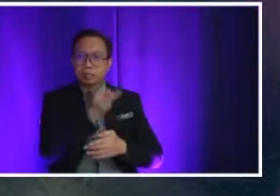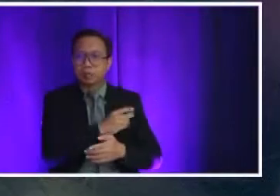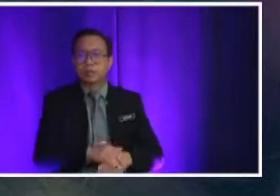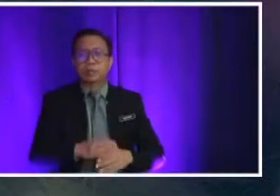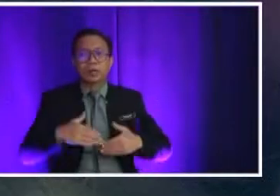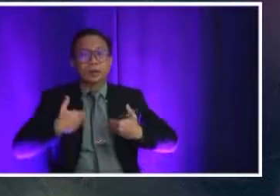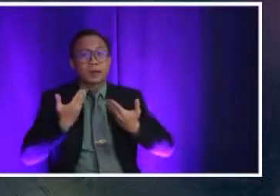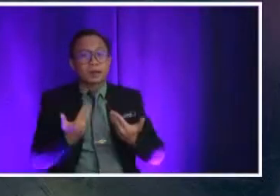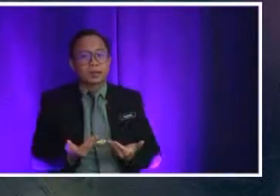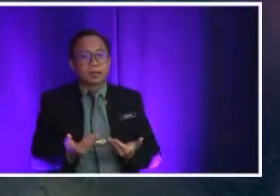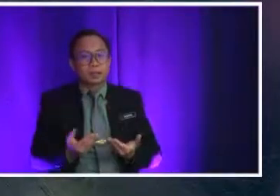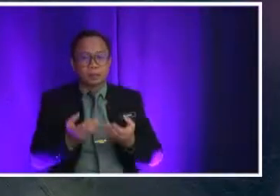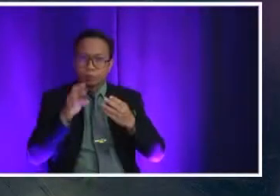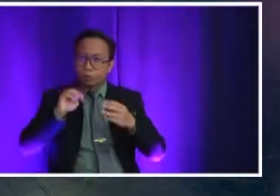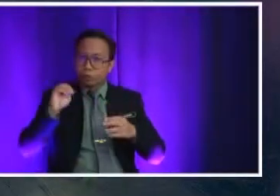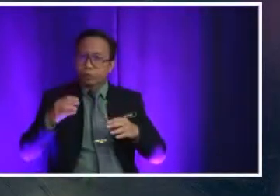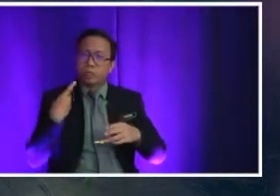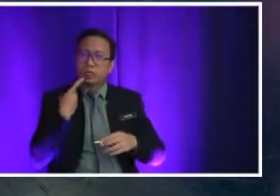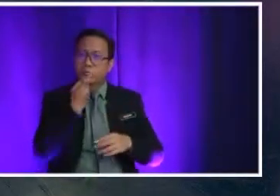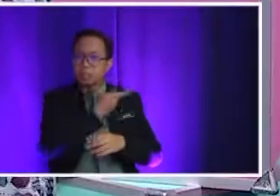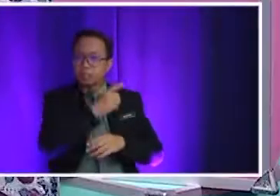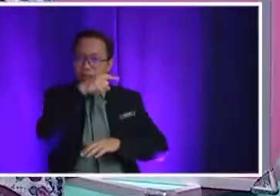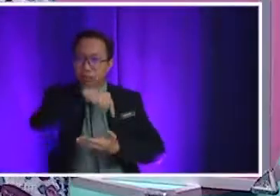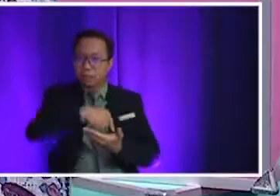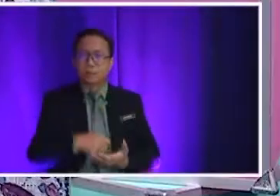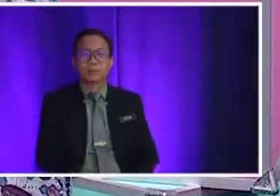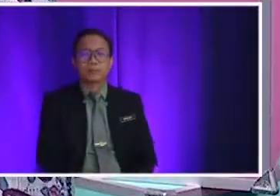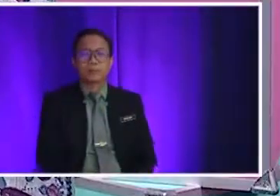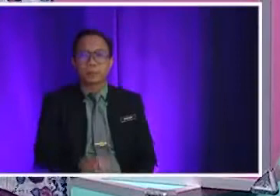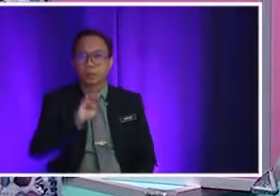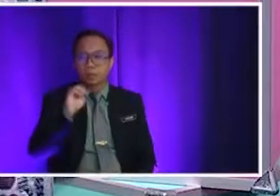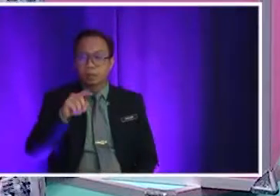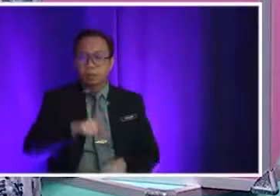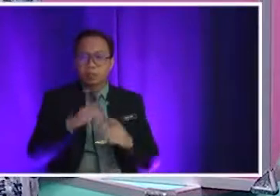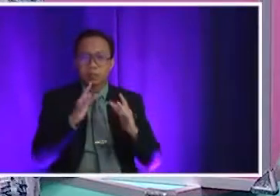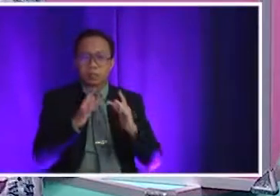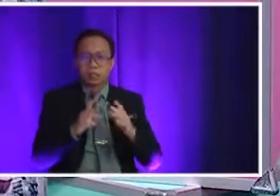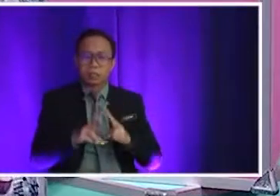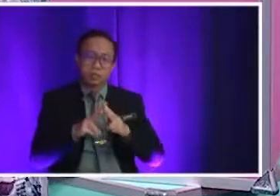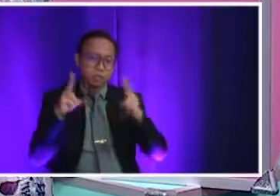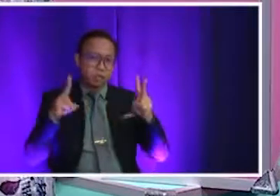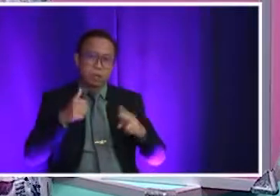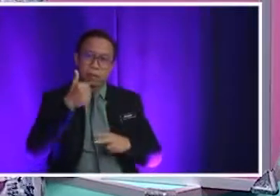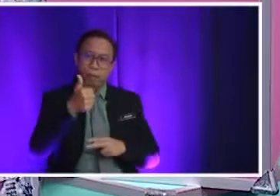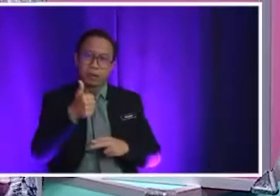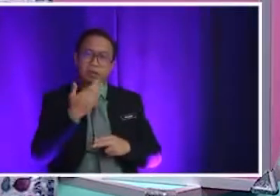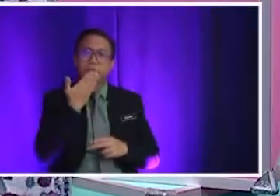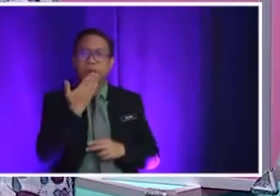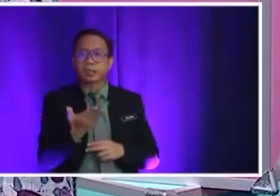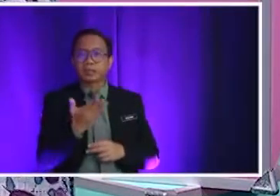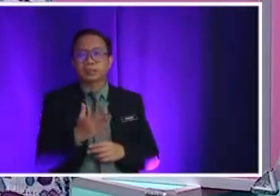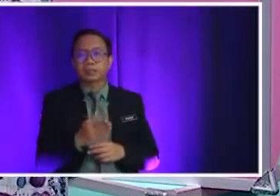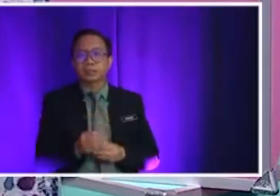prestasi murid-murid kita pada hari ini sibuk oke murid-murid kita ditalian pada hari ini sangat baik terima kasih